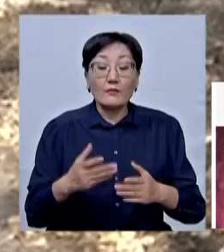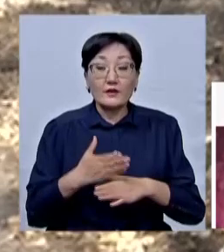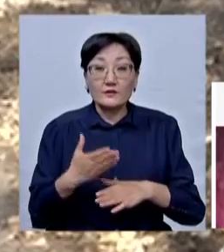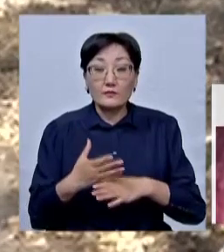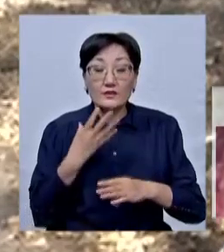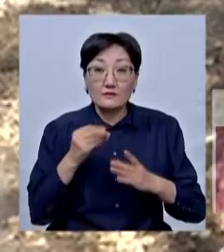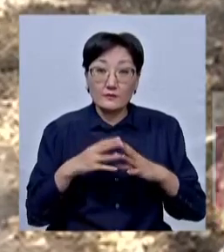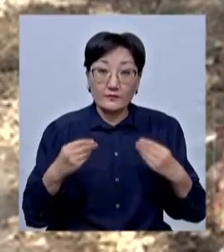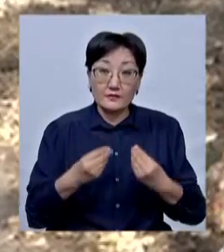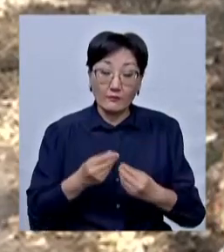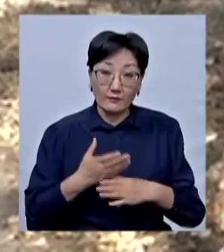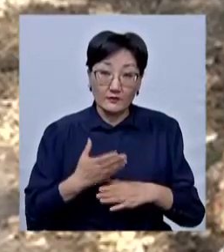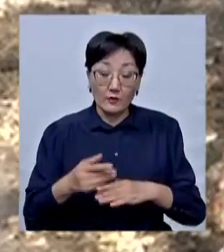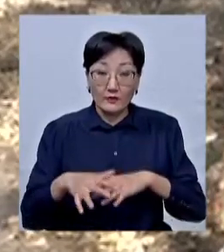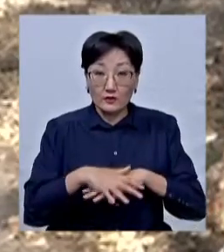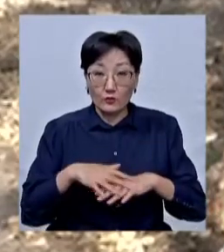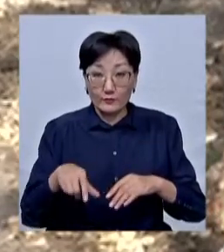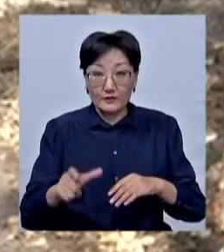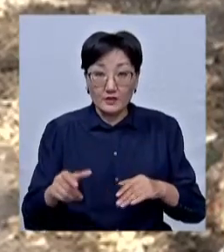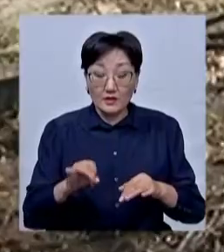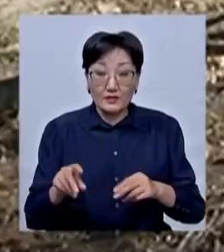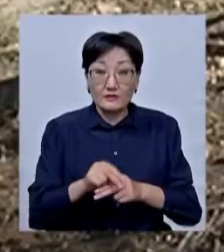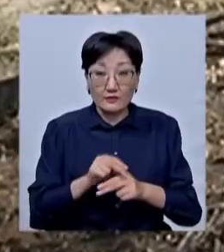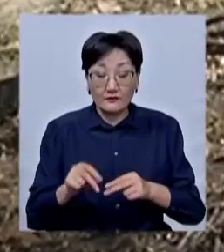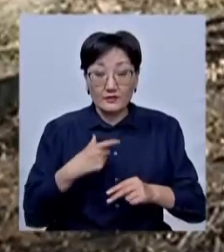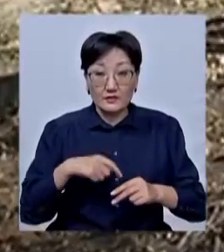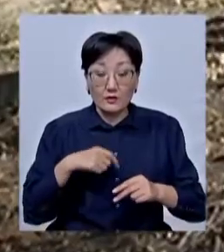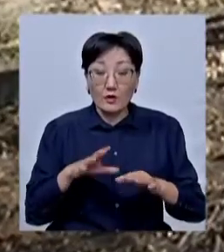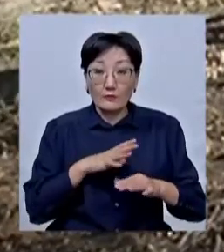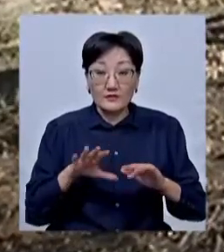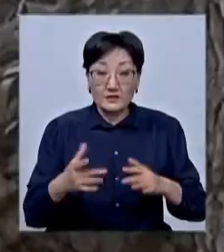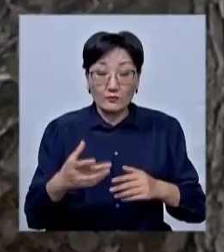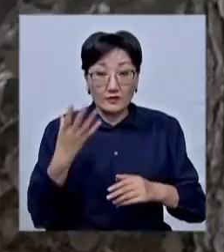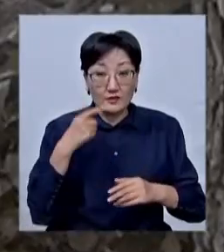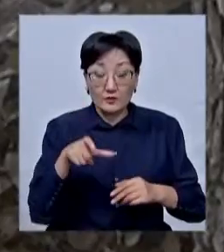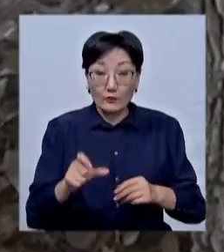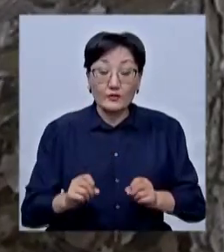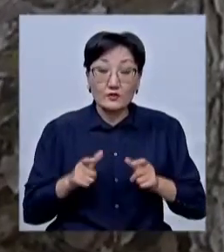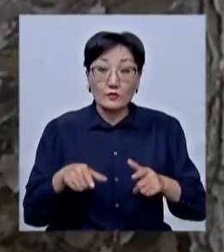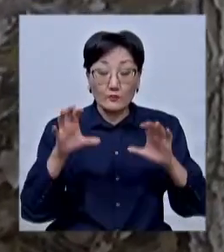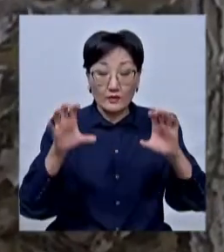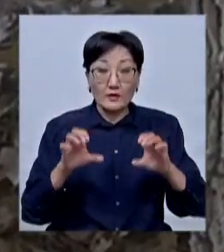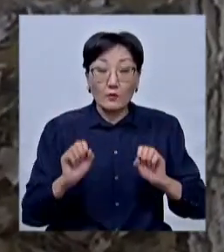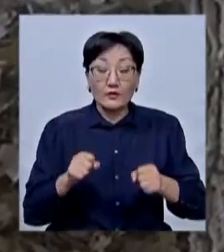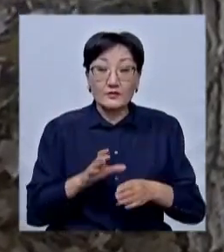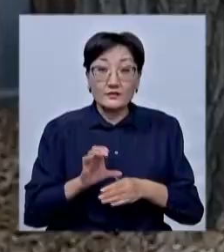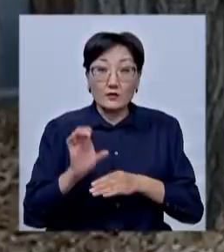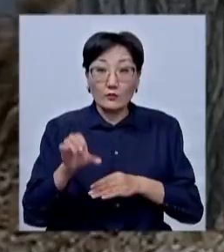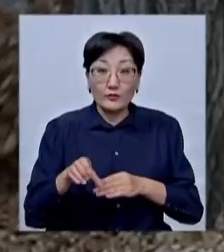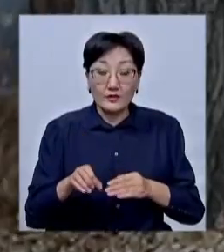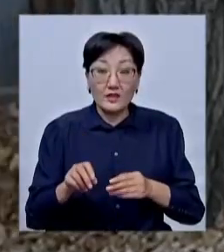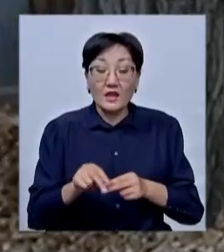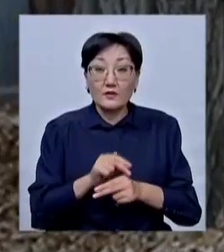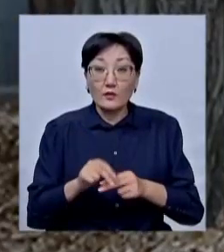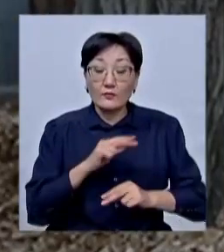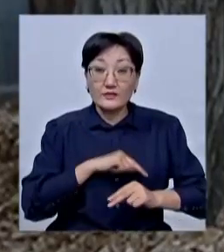своим семьям, помогали обществу. Исправлялись. Но бывают случаи, когда людей, приступивших закон, могут направить на исправительные